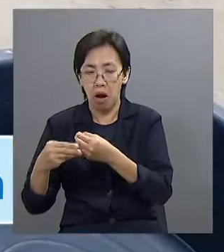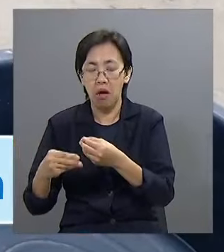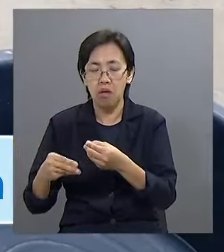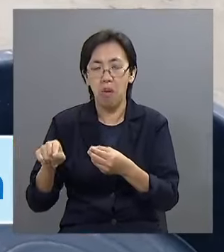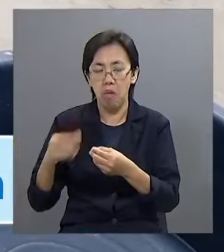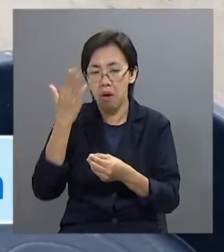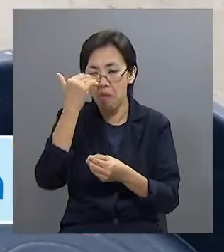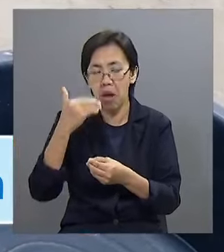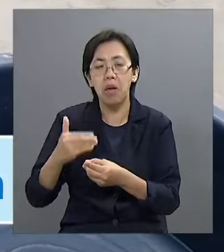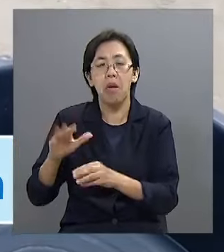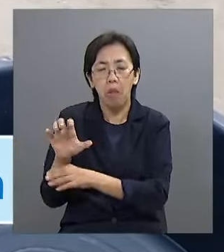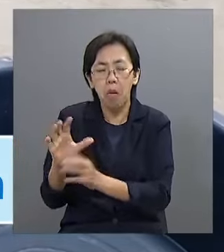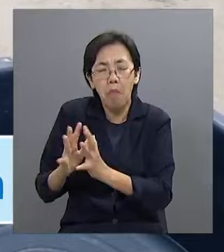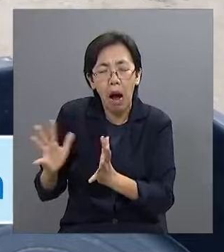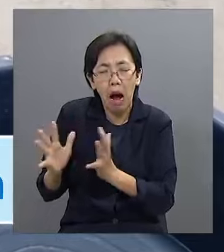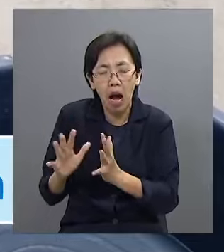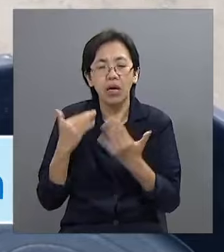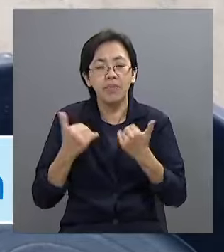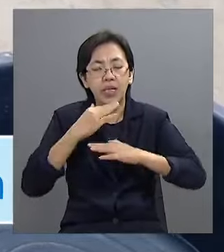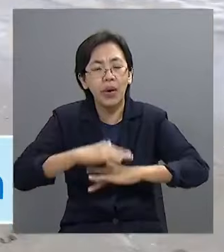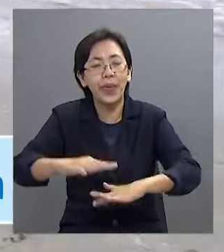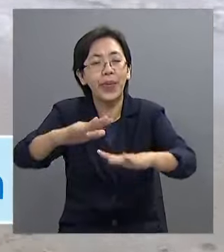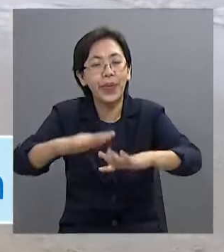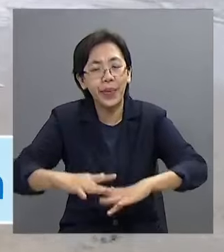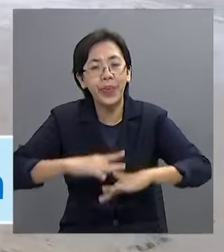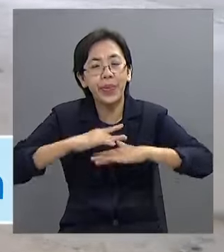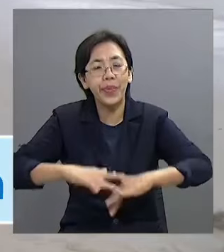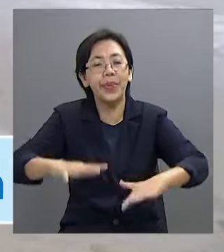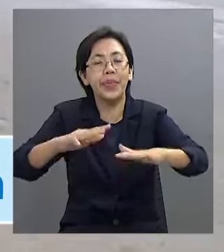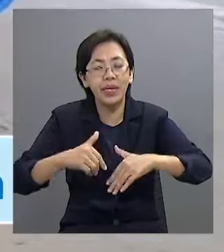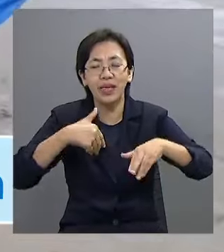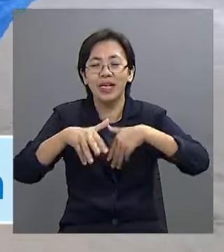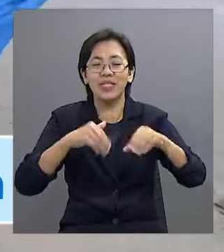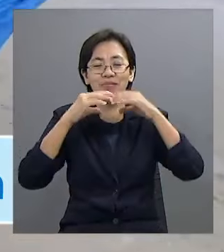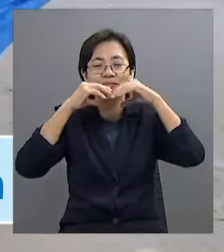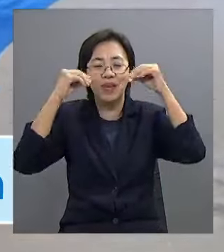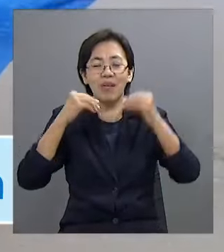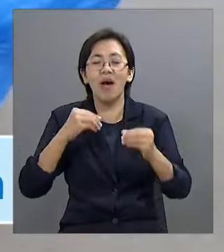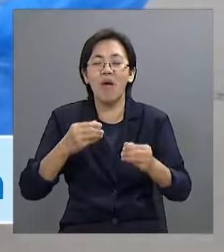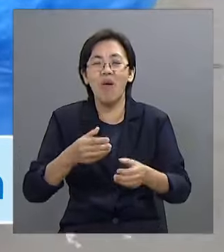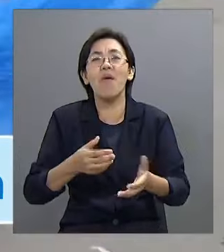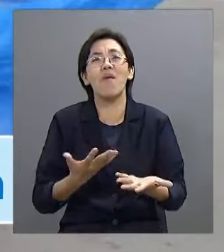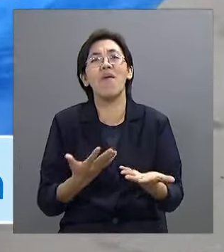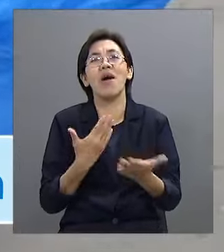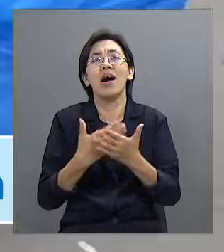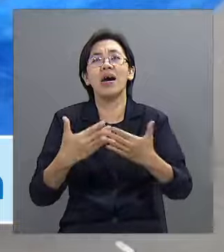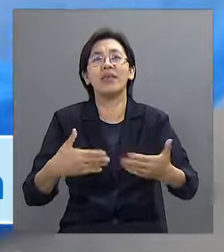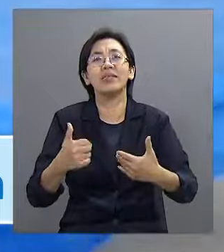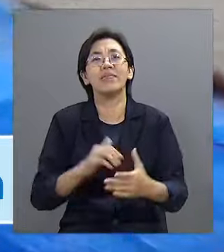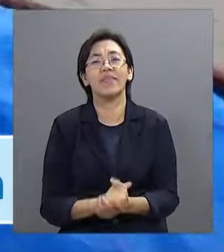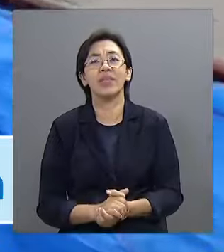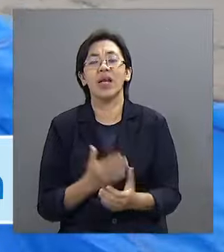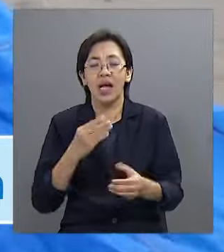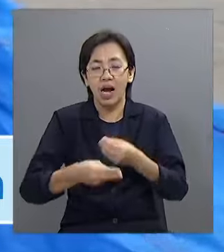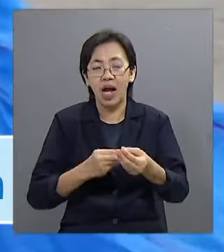มดีเคยก็จะมาตามคลื่นตอนนี้ชาวบ้านยิ้มเลยเพราะว่ามีรายได้บางคนที่จะขายสดก็ขายกันไปครับขายสดในกิโลกรั